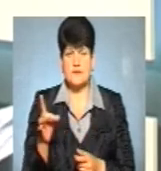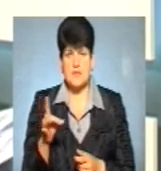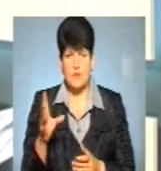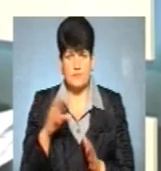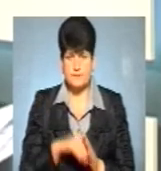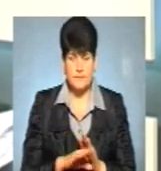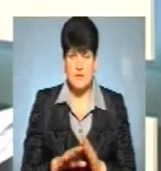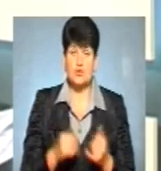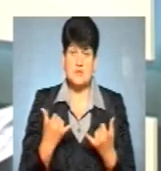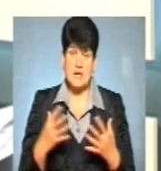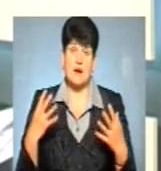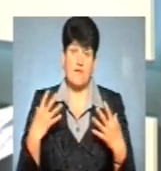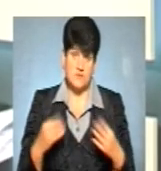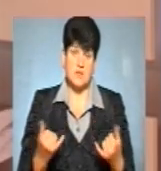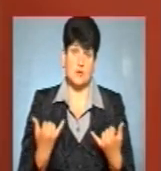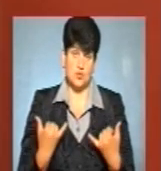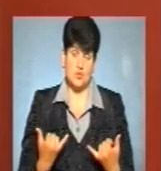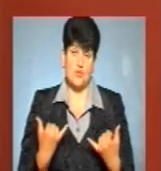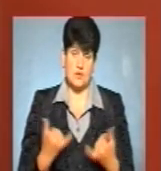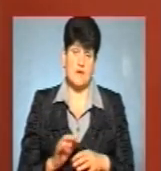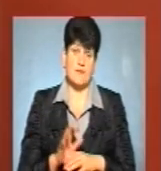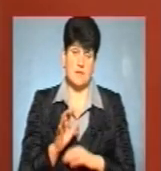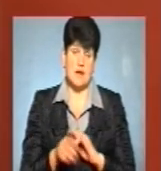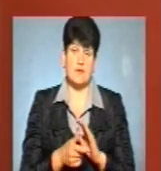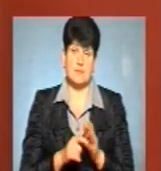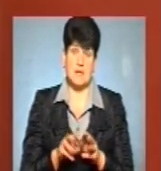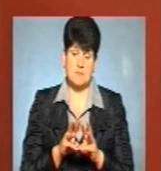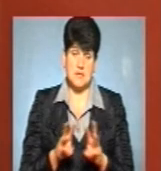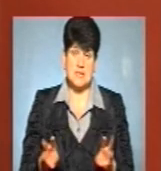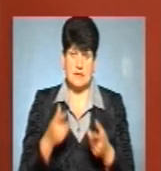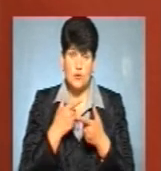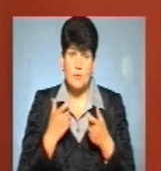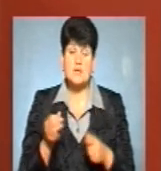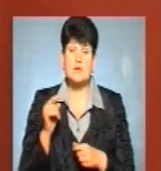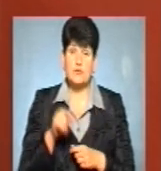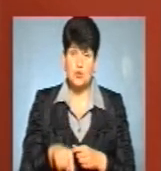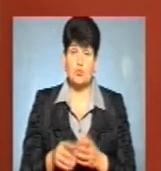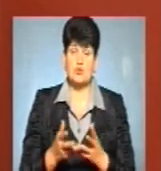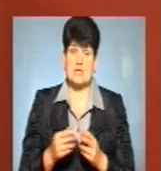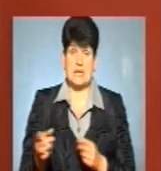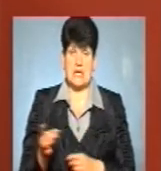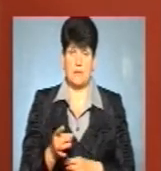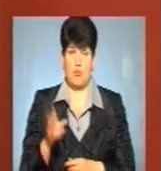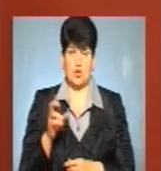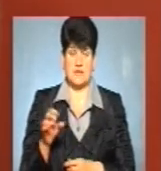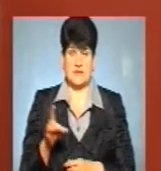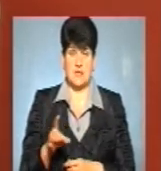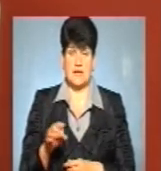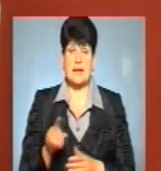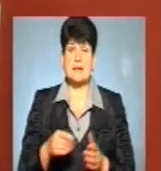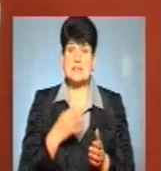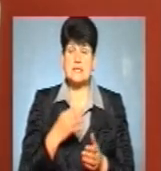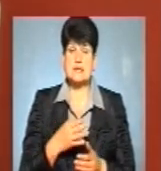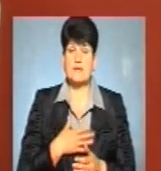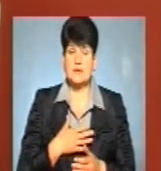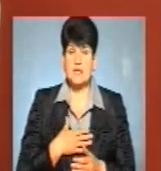то зараз вже ми на сьогодні відправляємо на Кабінет міністрів вже інформацію повну, в тому числі і Борщівський район. Як наголосив в нашому